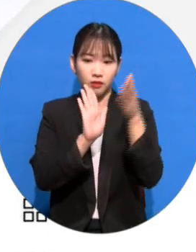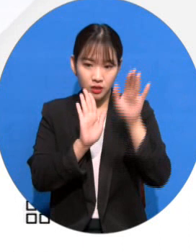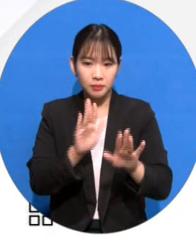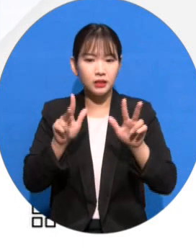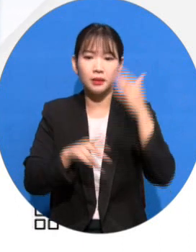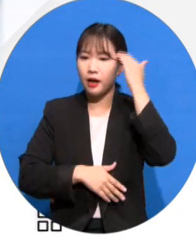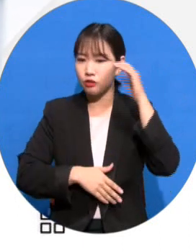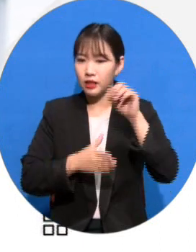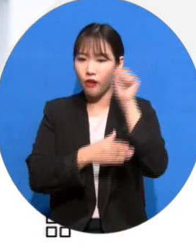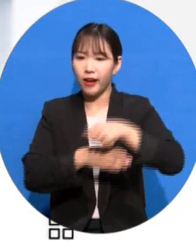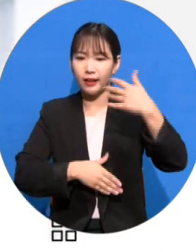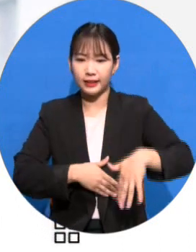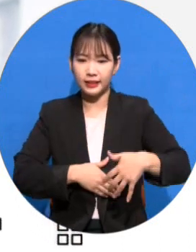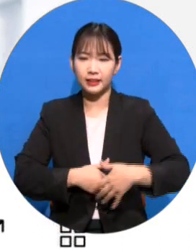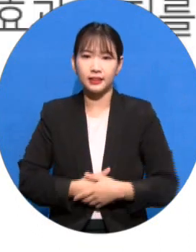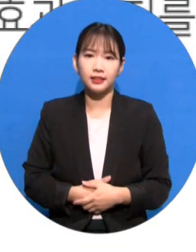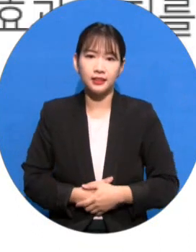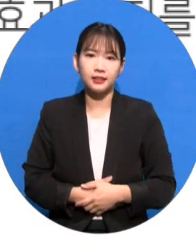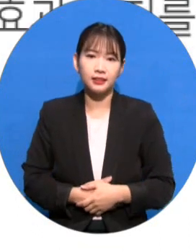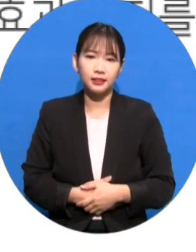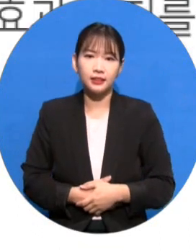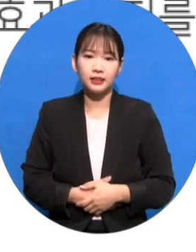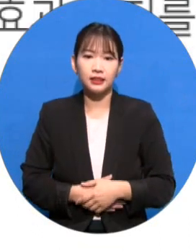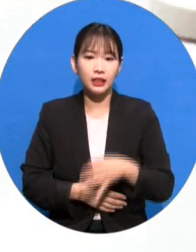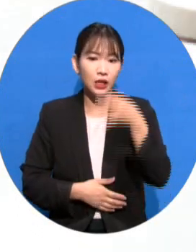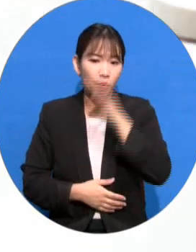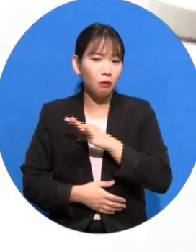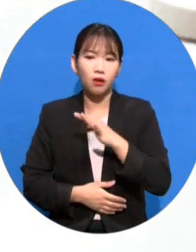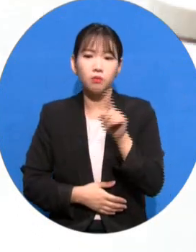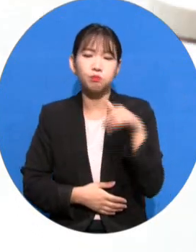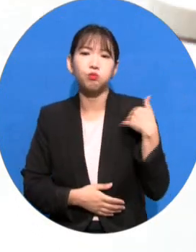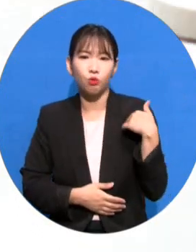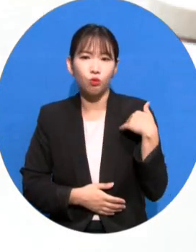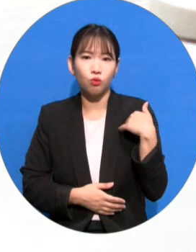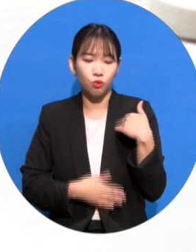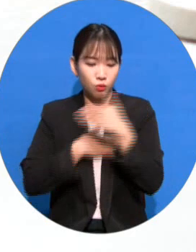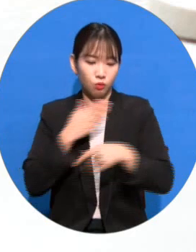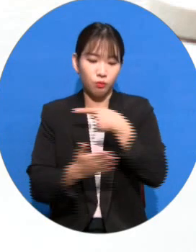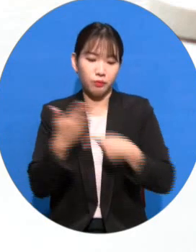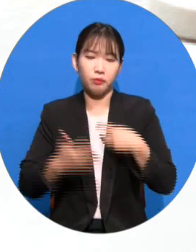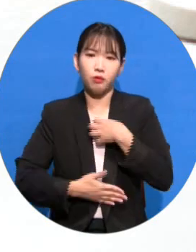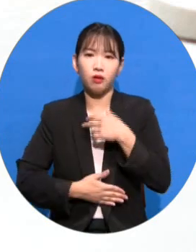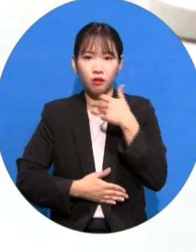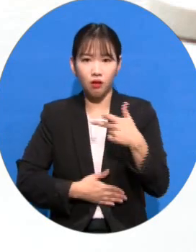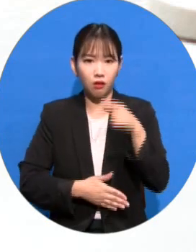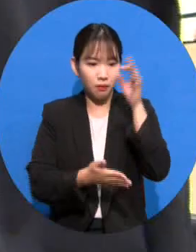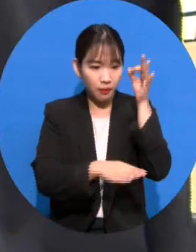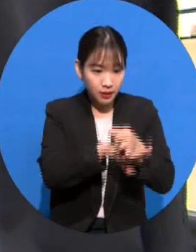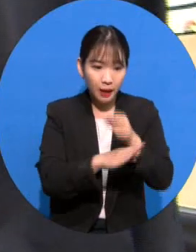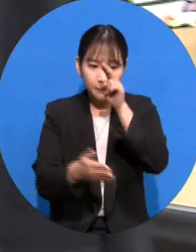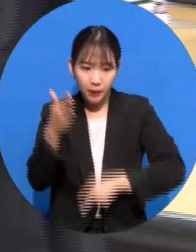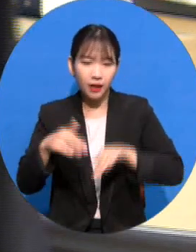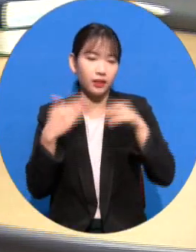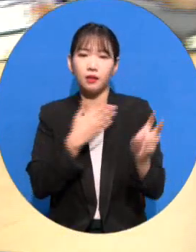아직 국내에서 허가조차 받지 않은 제품. 효능을 담보할 수 없고 부작용 우려가 커서 판매와 구매 모두